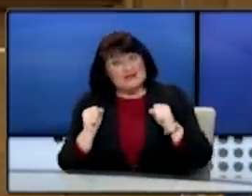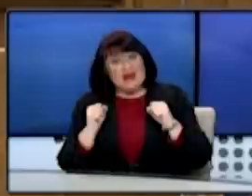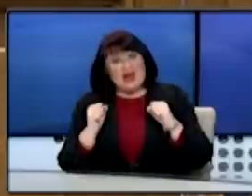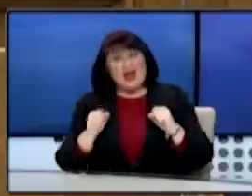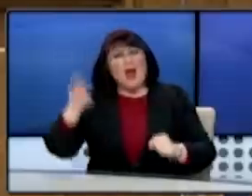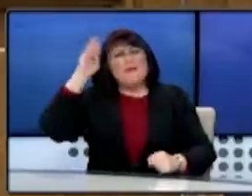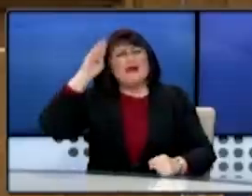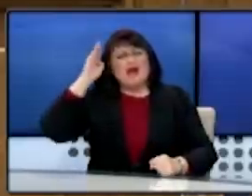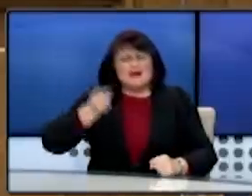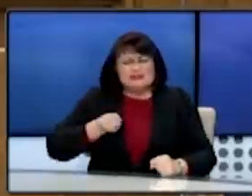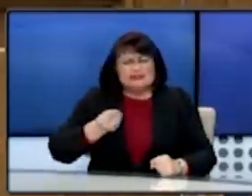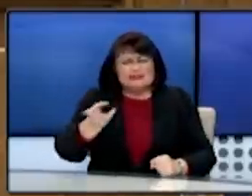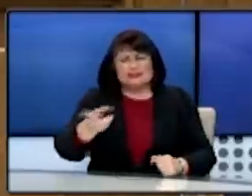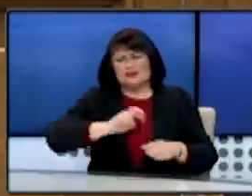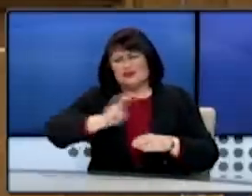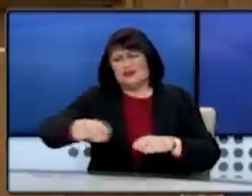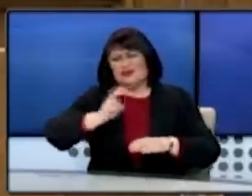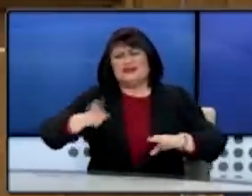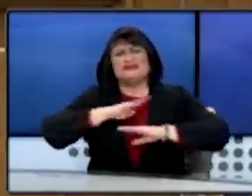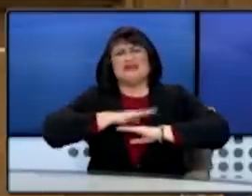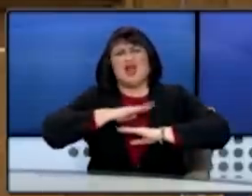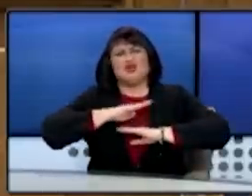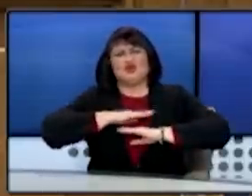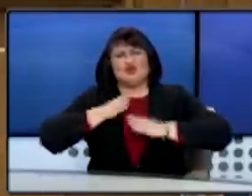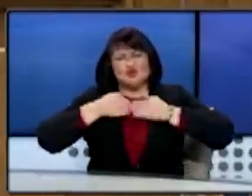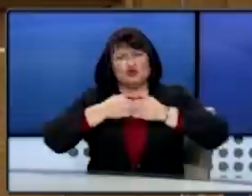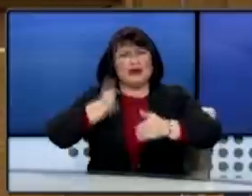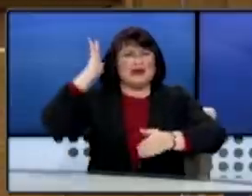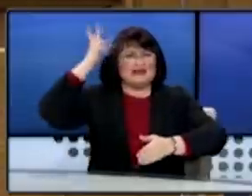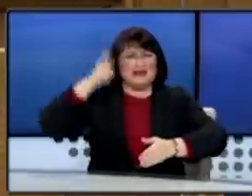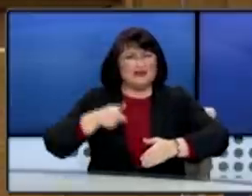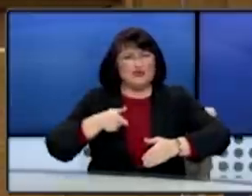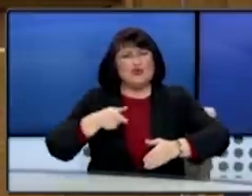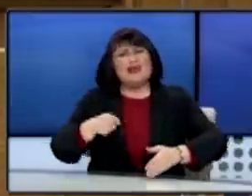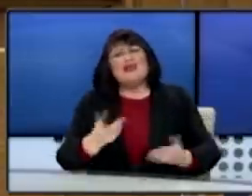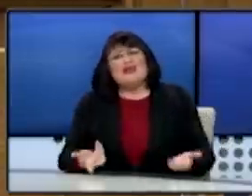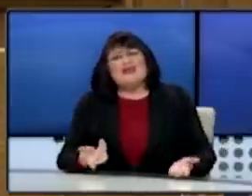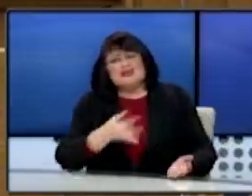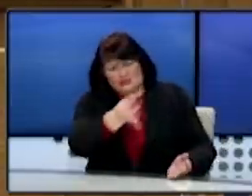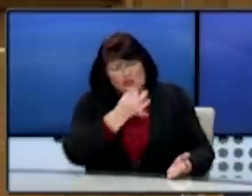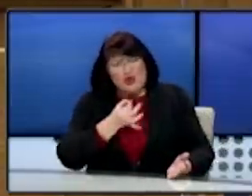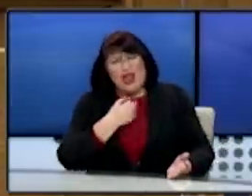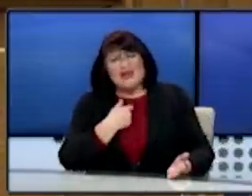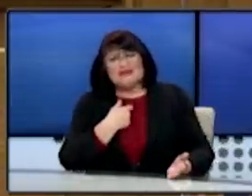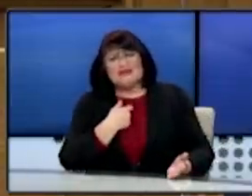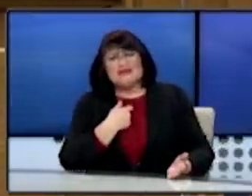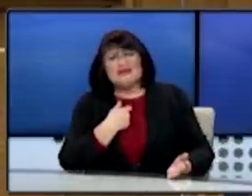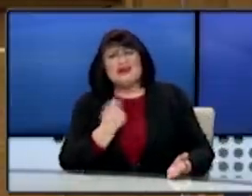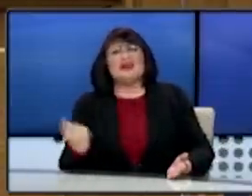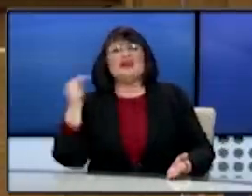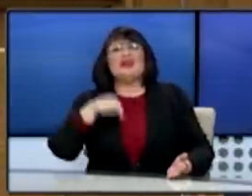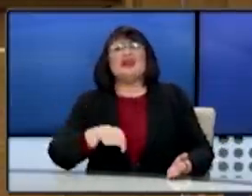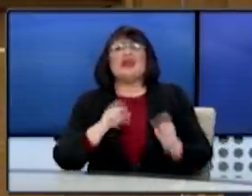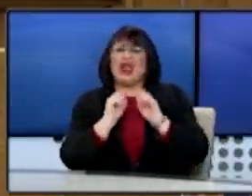Στρατιές Αμερικάνων αποβιβάστηκαν σε ελληνικό έδαφος στην Αλεξανδρούπολη και εσείς μιλάτε λες και ήρθαν για